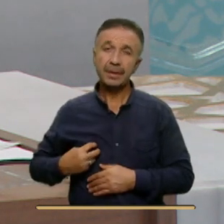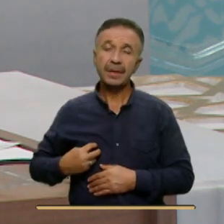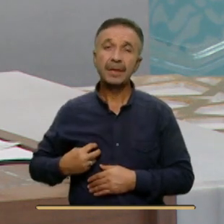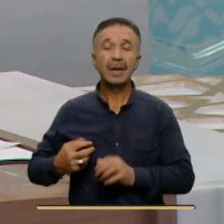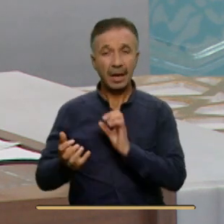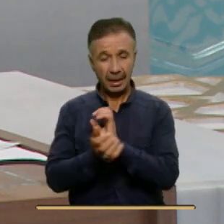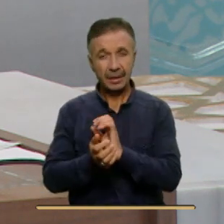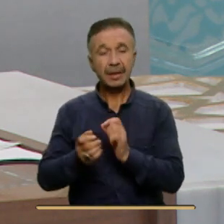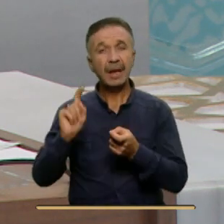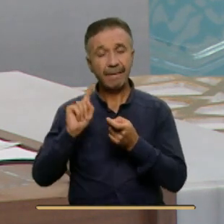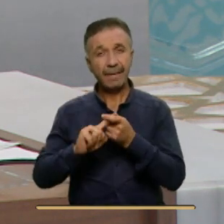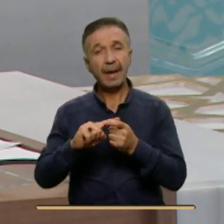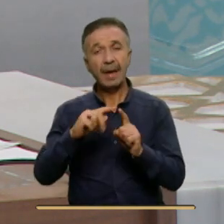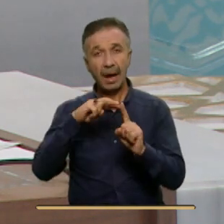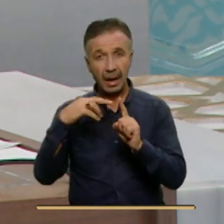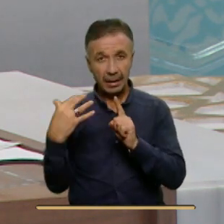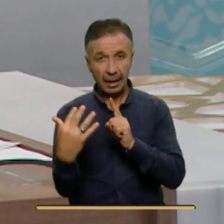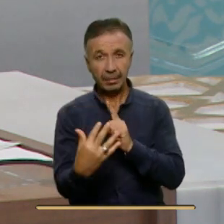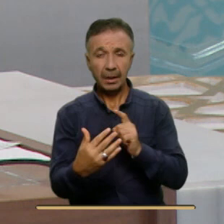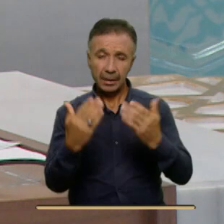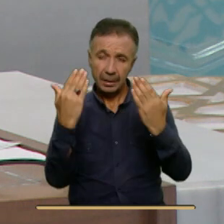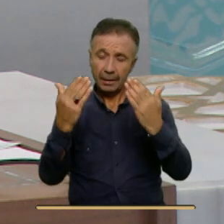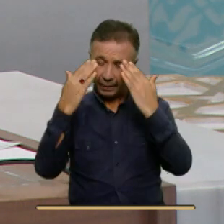ashabına salat ve selam olsun.